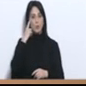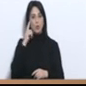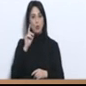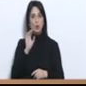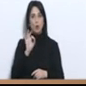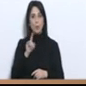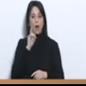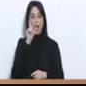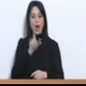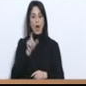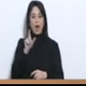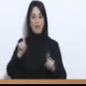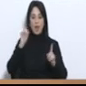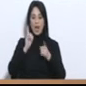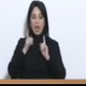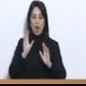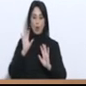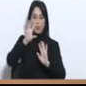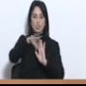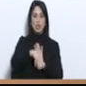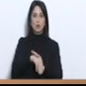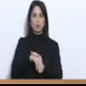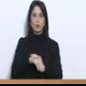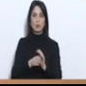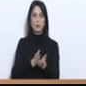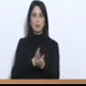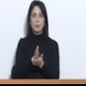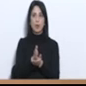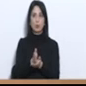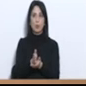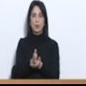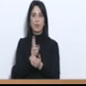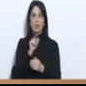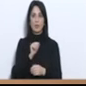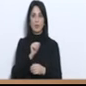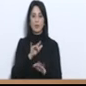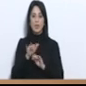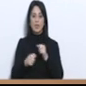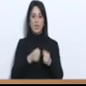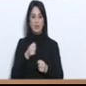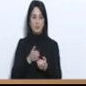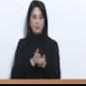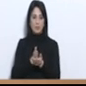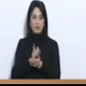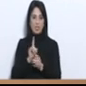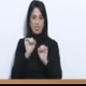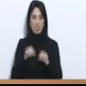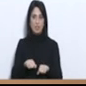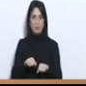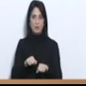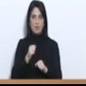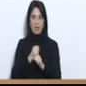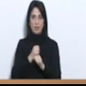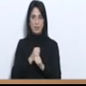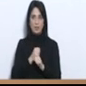ამ ახალგაზრდების რეალური ჩართულობის მიმართულებით და დასაქმების მიმართულებით, რა შეიძლება